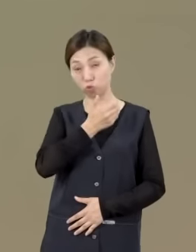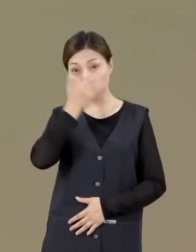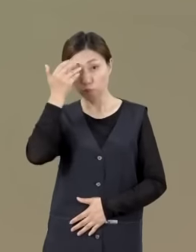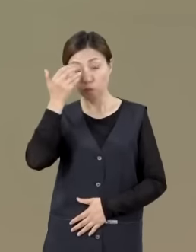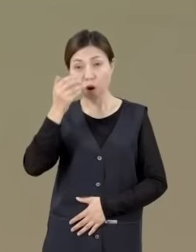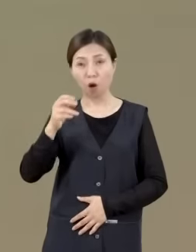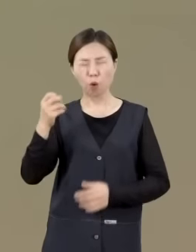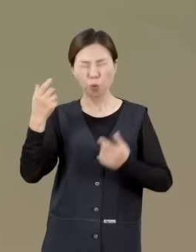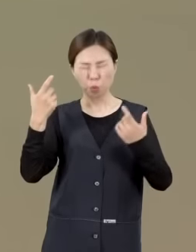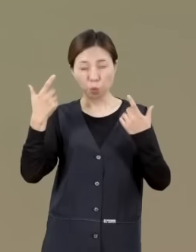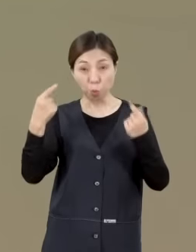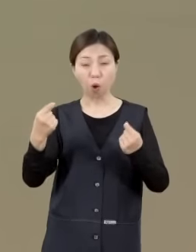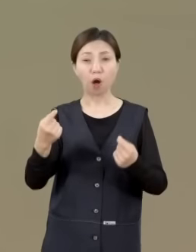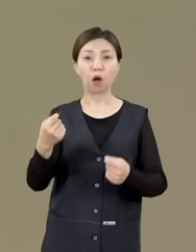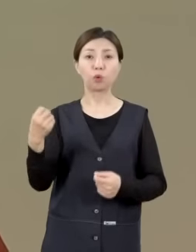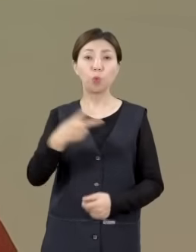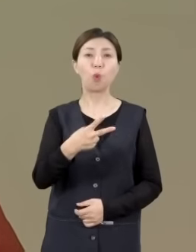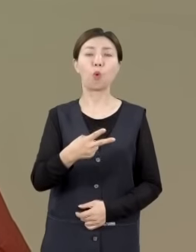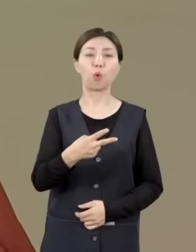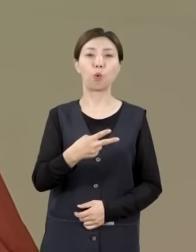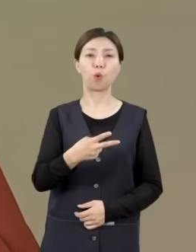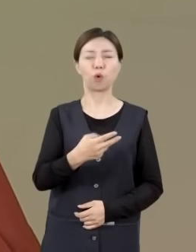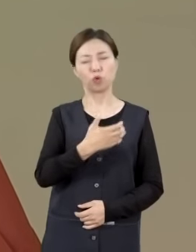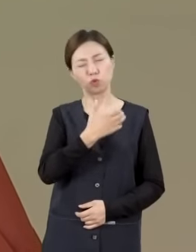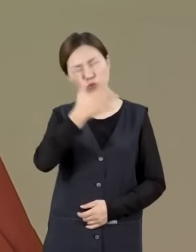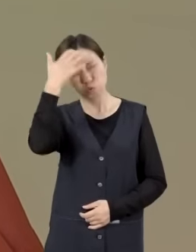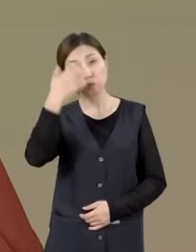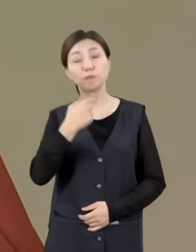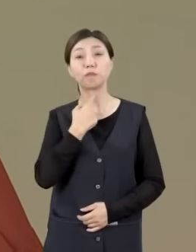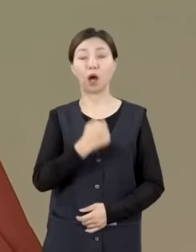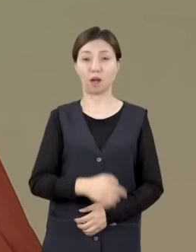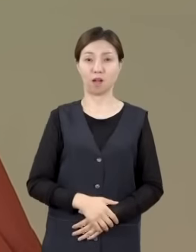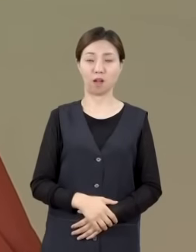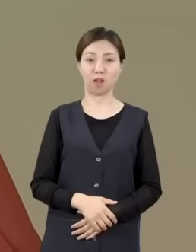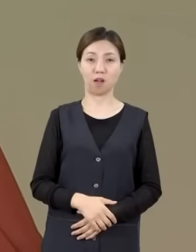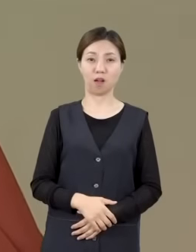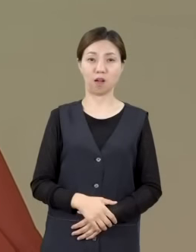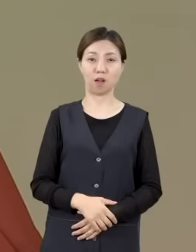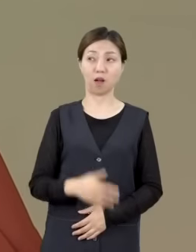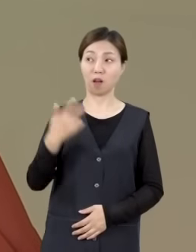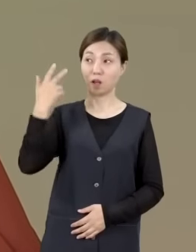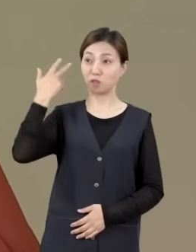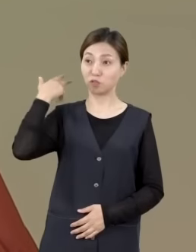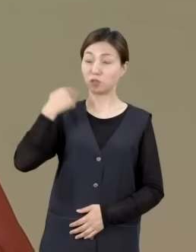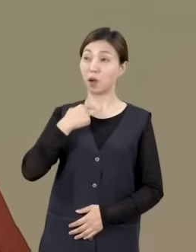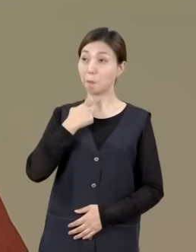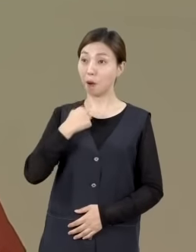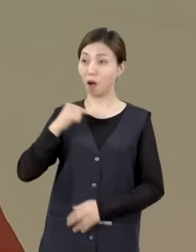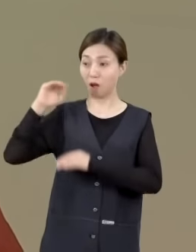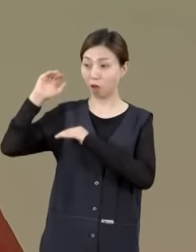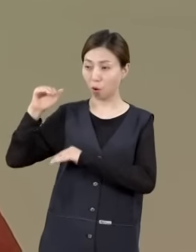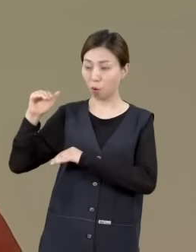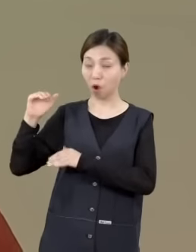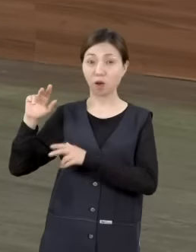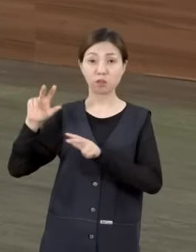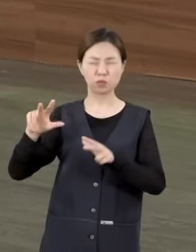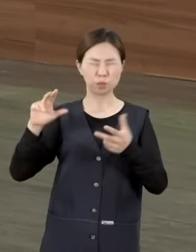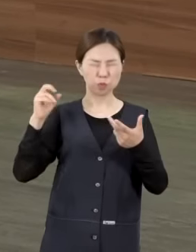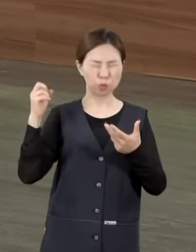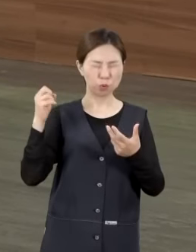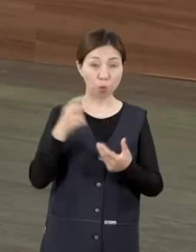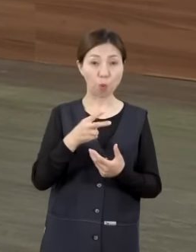말거라 똑같은 꿈을 연달아 또 꾸셨다고 합니다